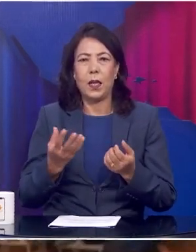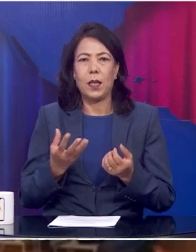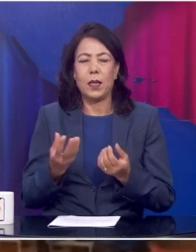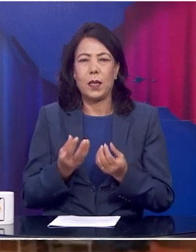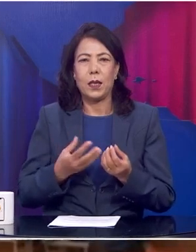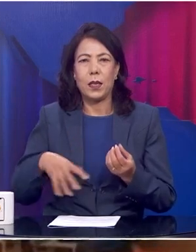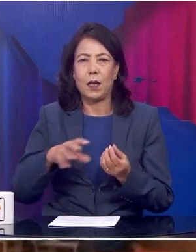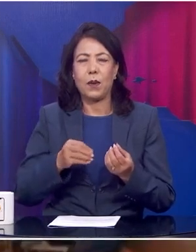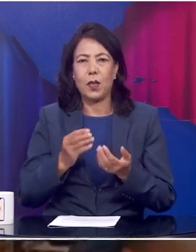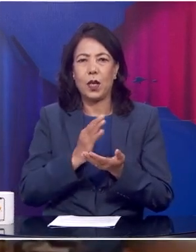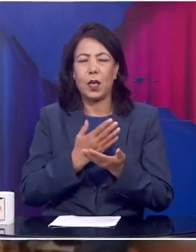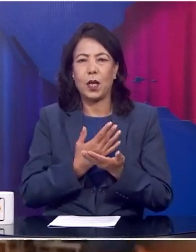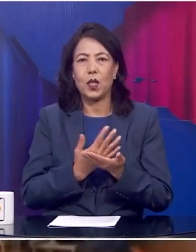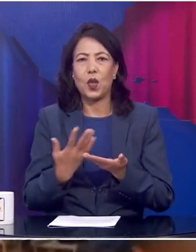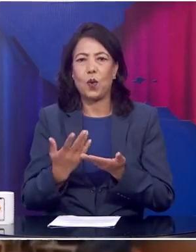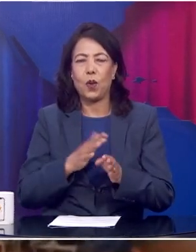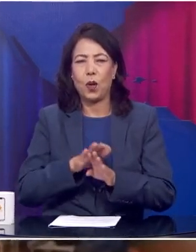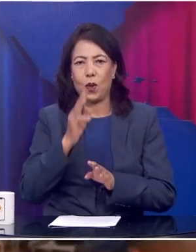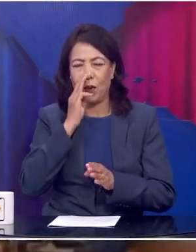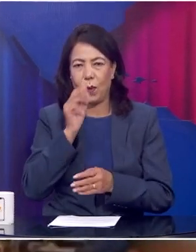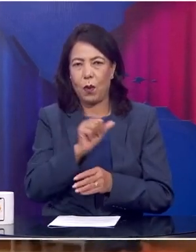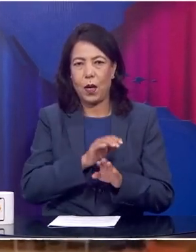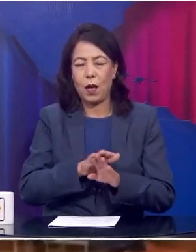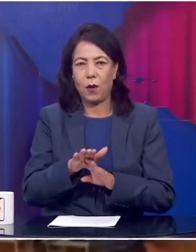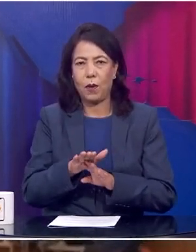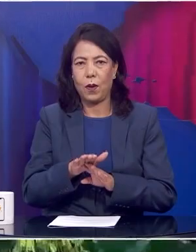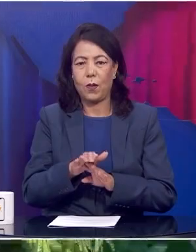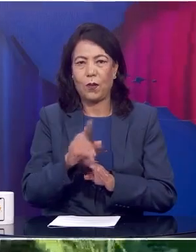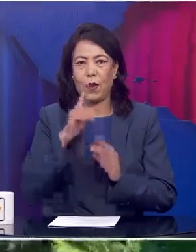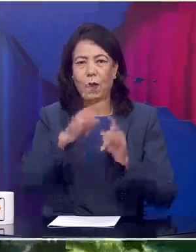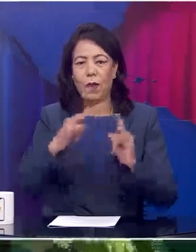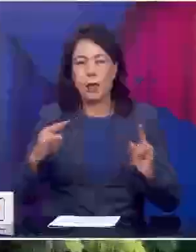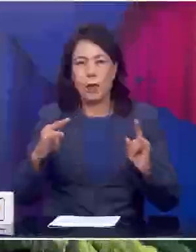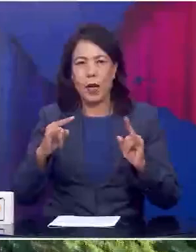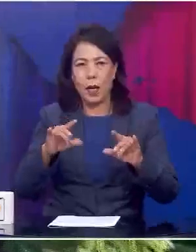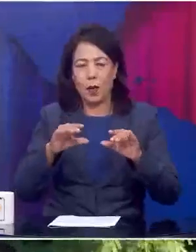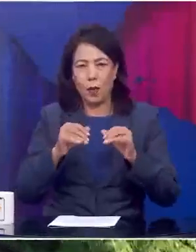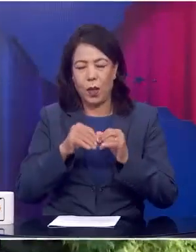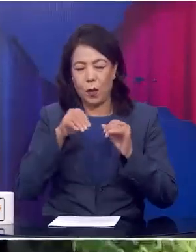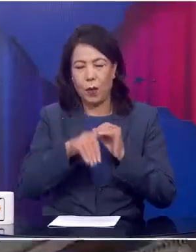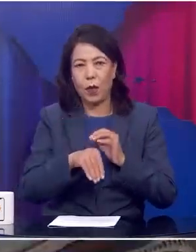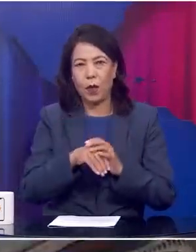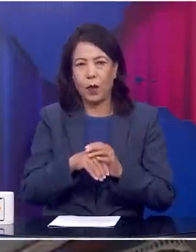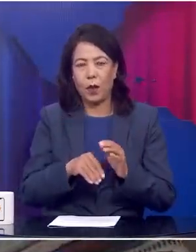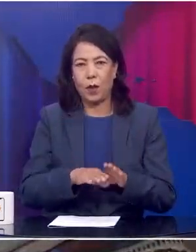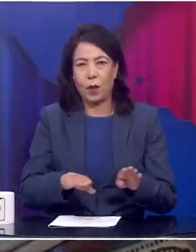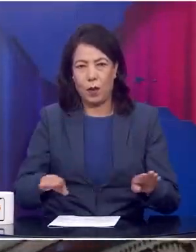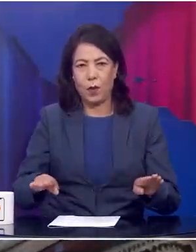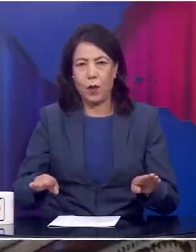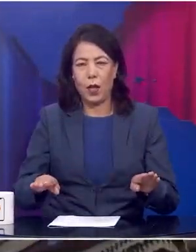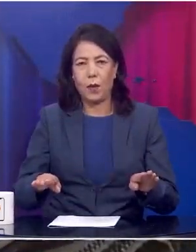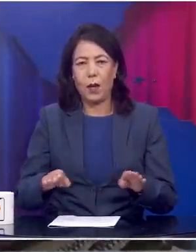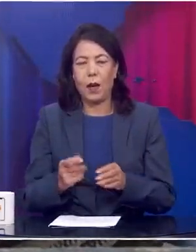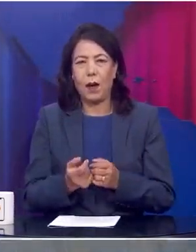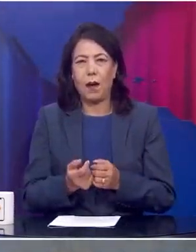सार्वजनिक चौरमा चाहिँ उहाँहरू माथिबाट त्रिपाल ओढेर भित्र चाहिँ तल चाहिँ